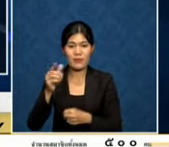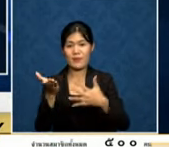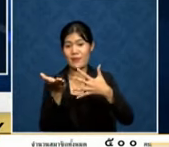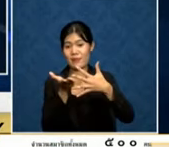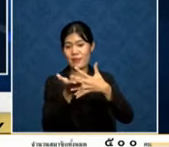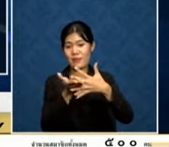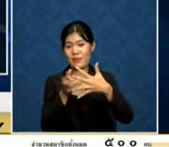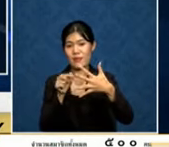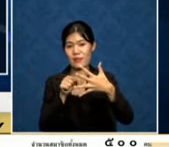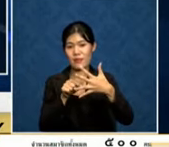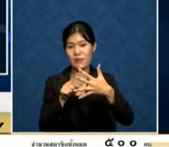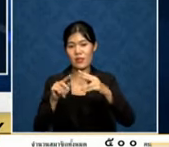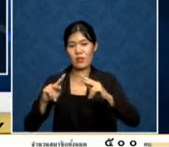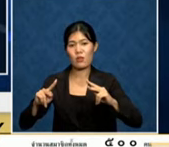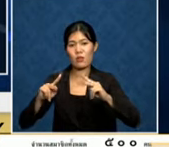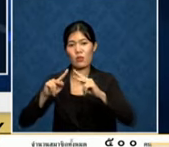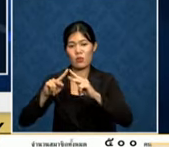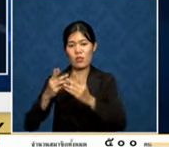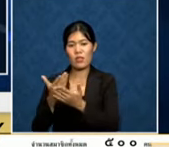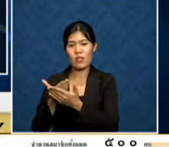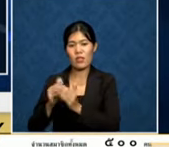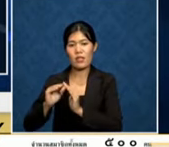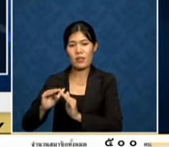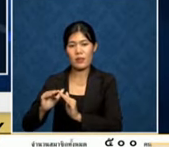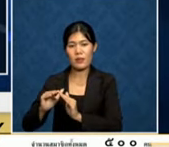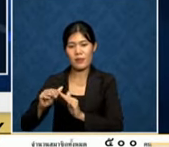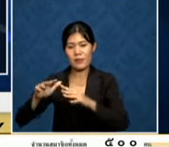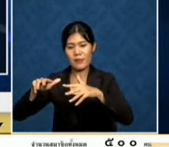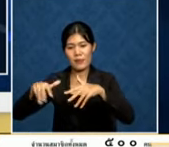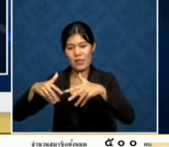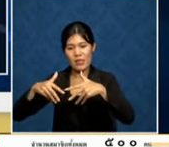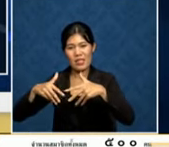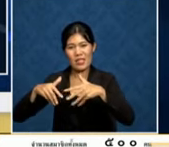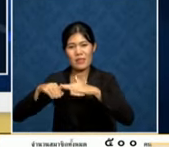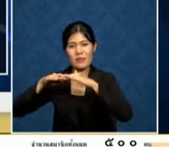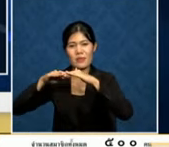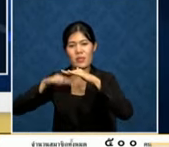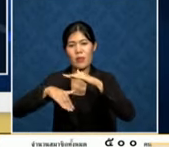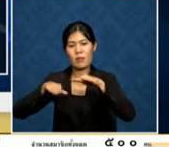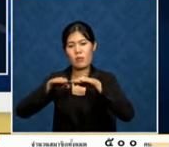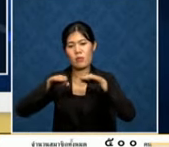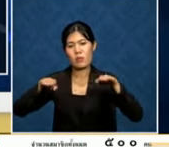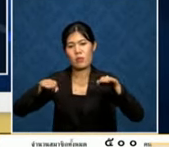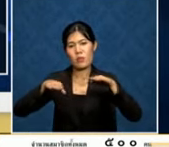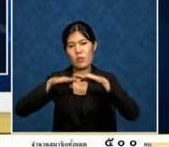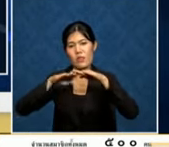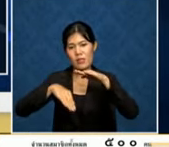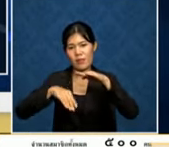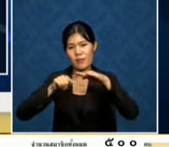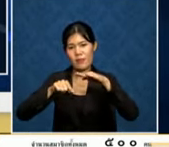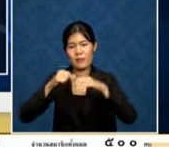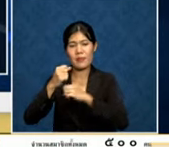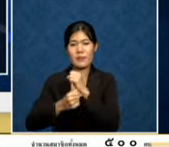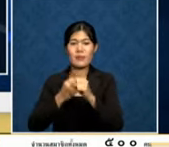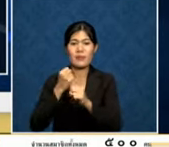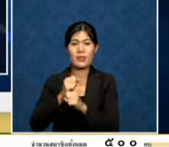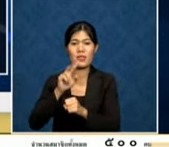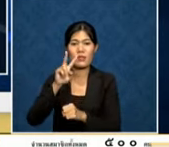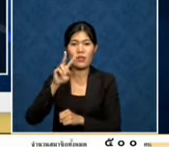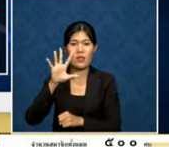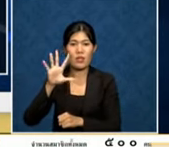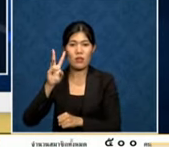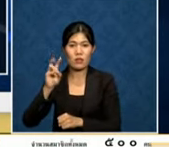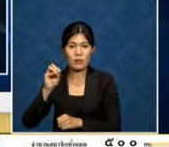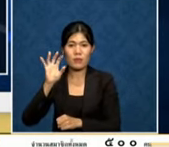กระทรวงการคลังจัดเก็บรายได้ต่ำกว่าที่ประมาณการไว้แล้วและปี2568ในสถานการณ์